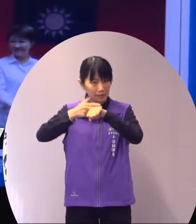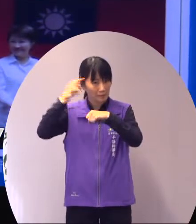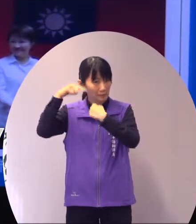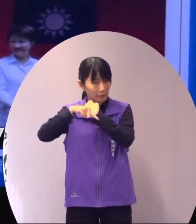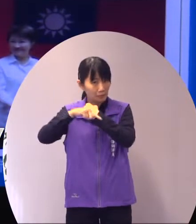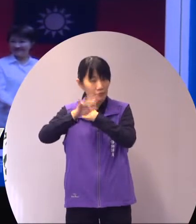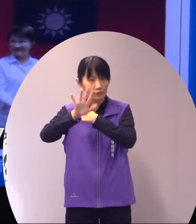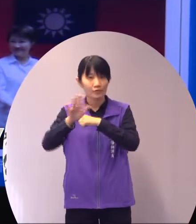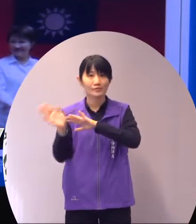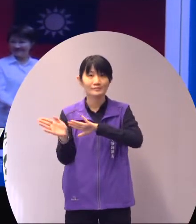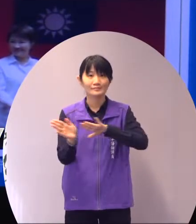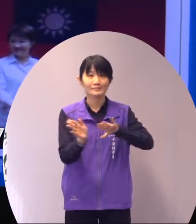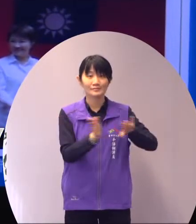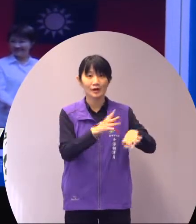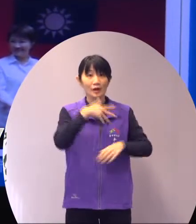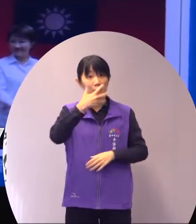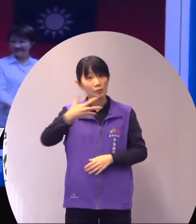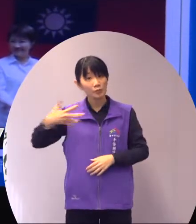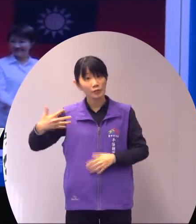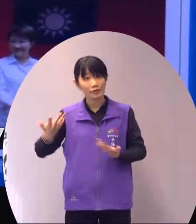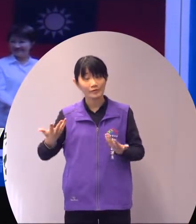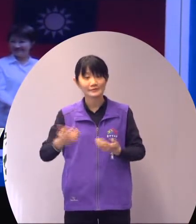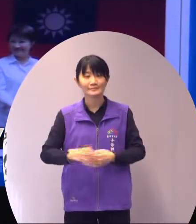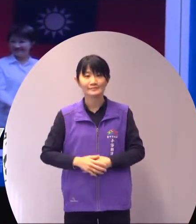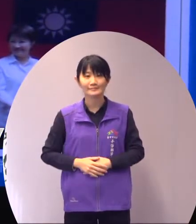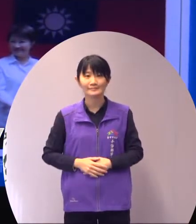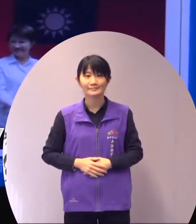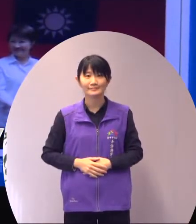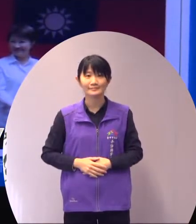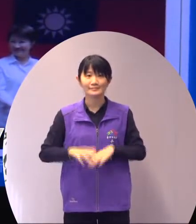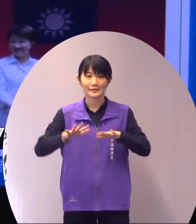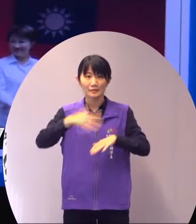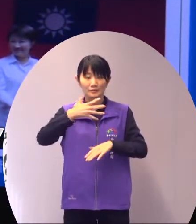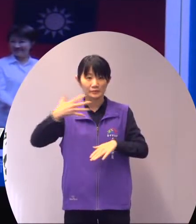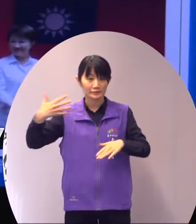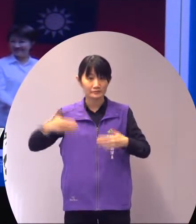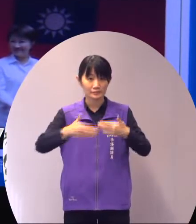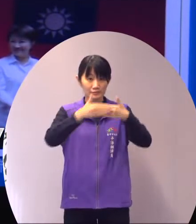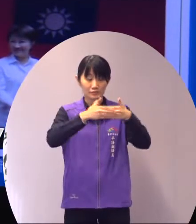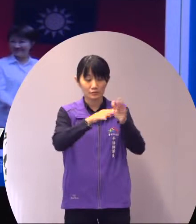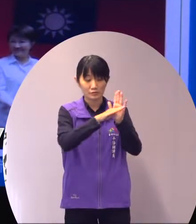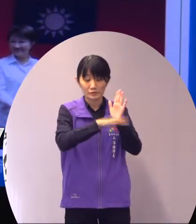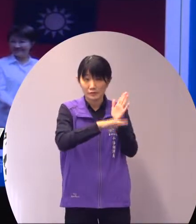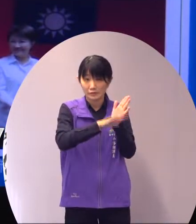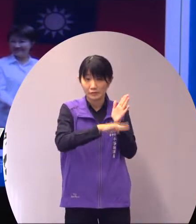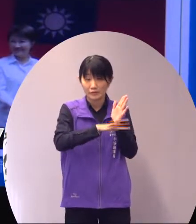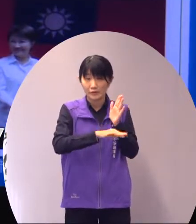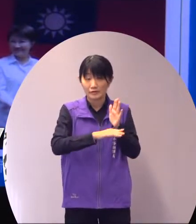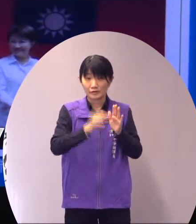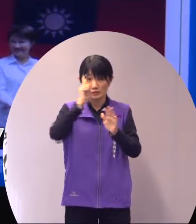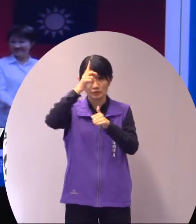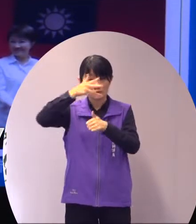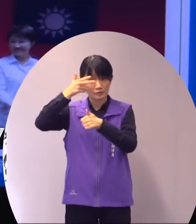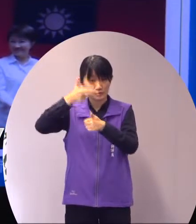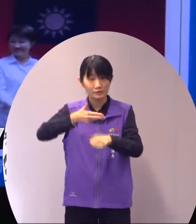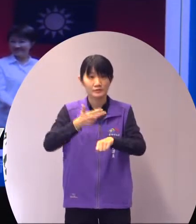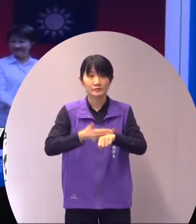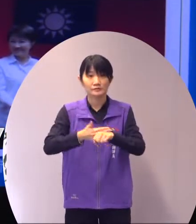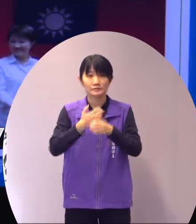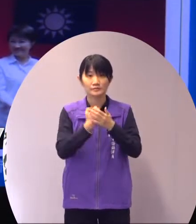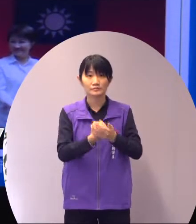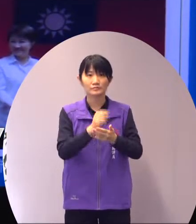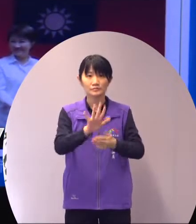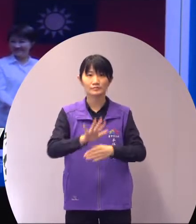就是南管音乐，那南管音乐泛指中国南方语序的音乐，保存团体有和和艺院